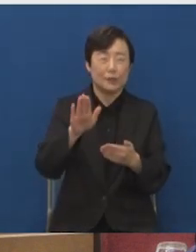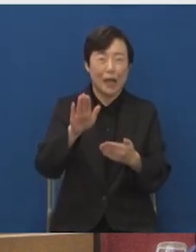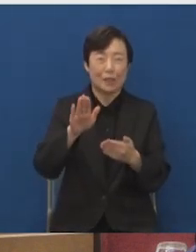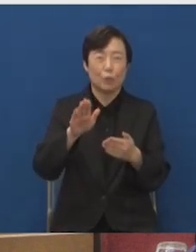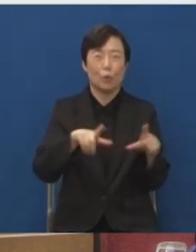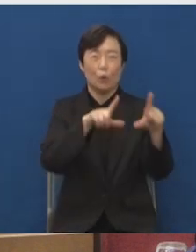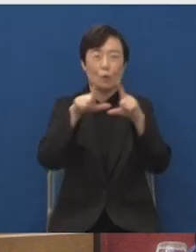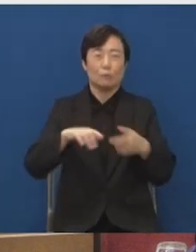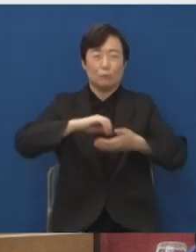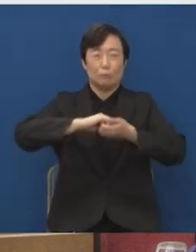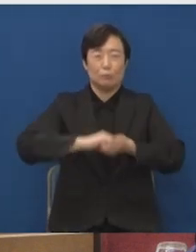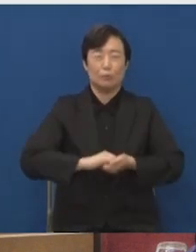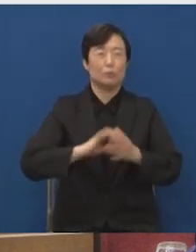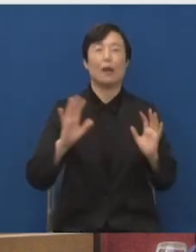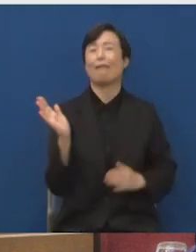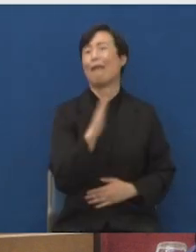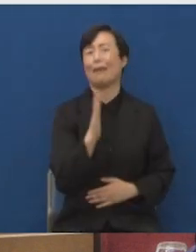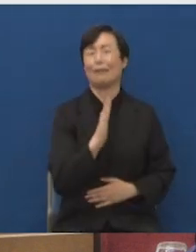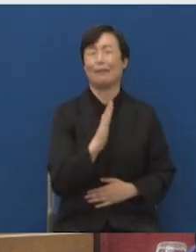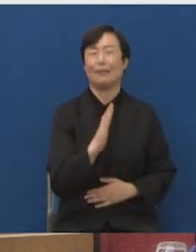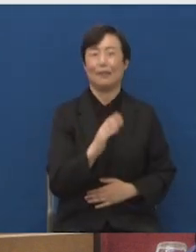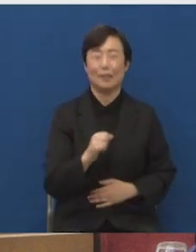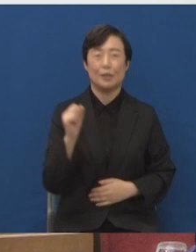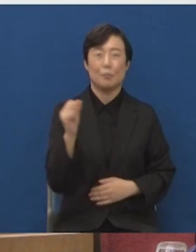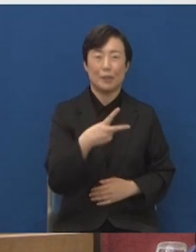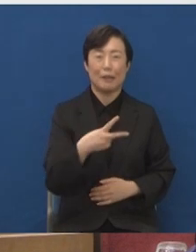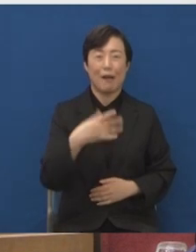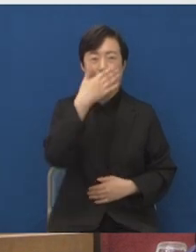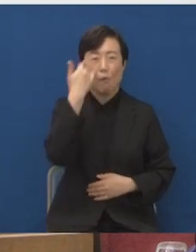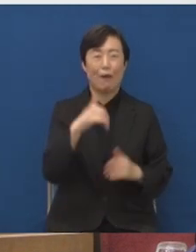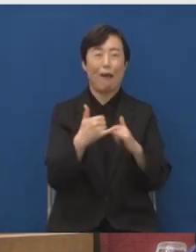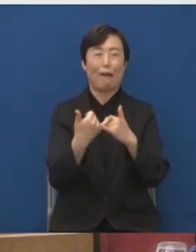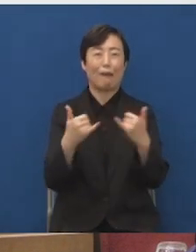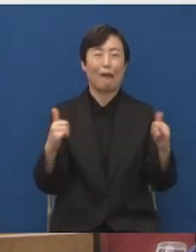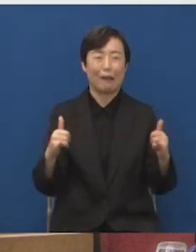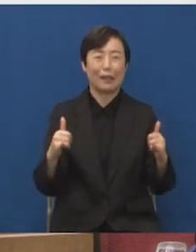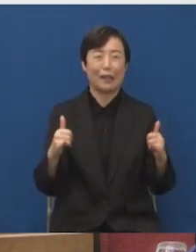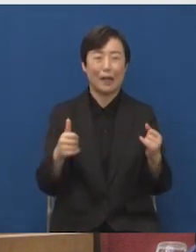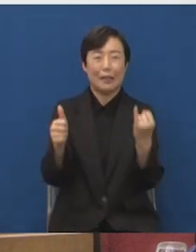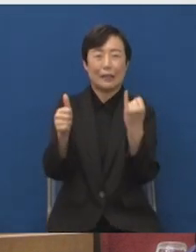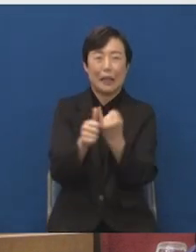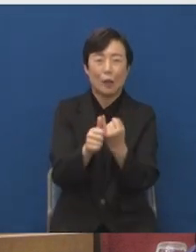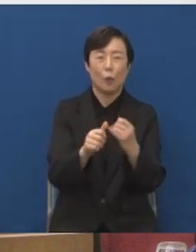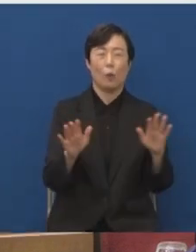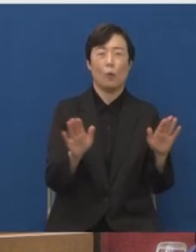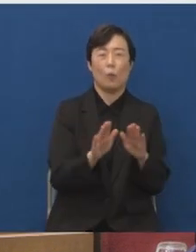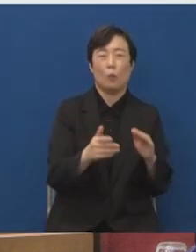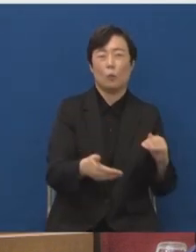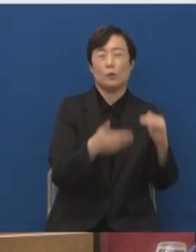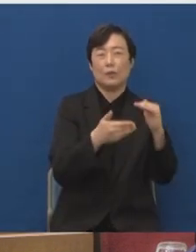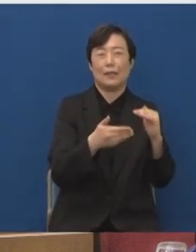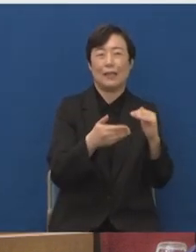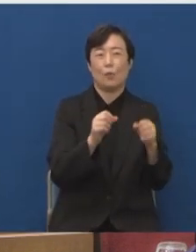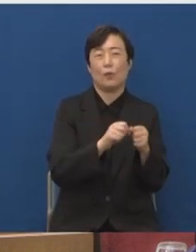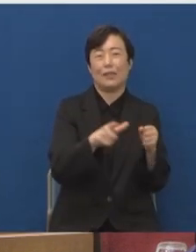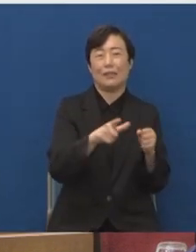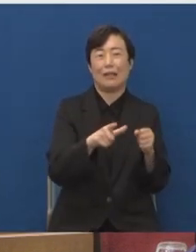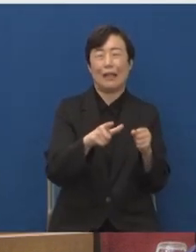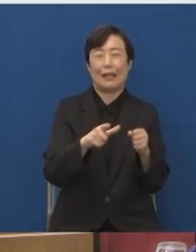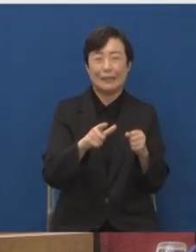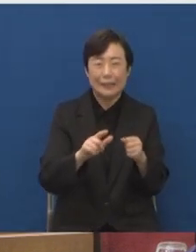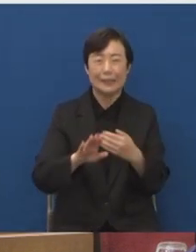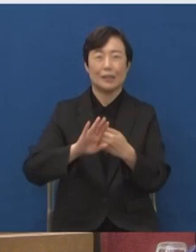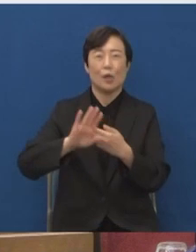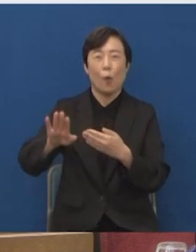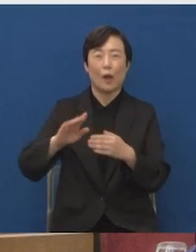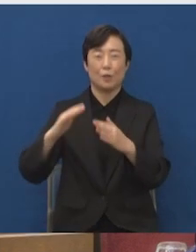ただけていない。また若い方々が結婚、子育てを機に市外に転出される、これら